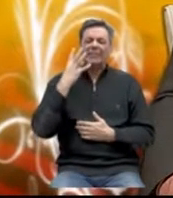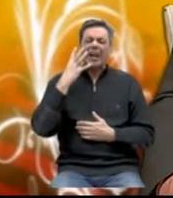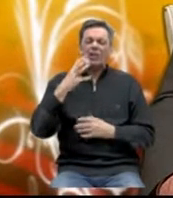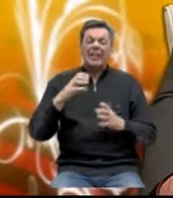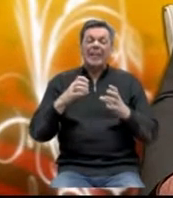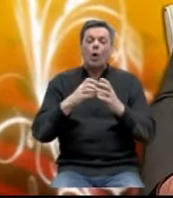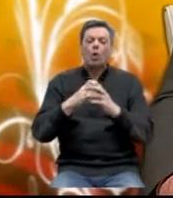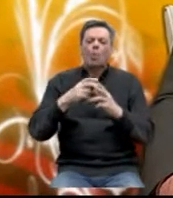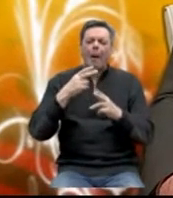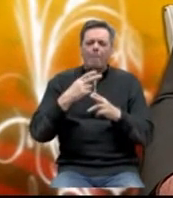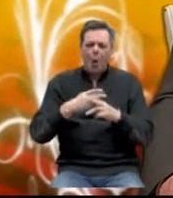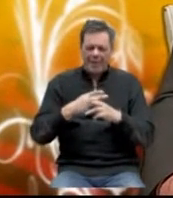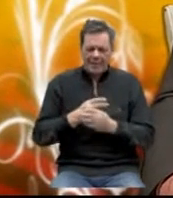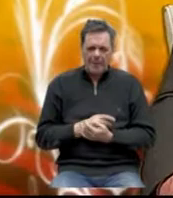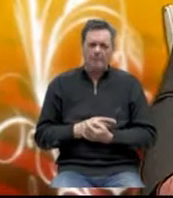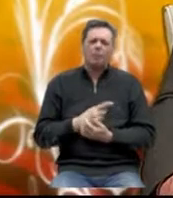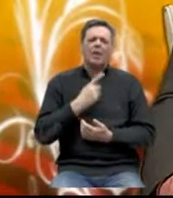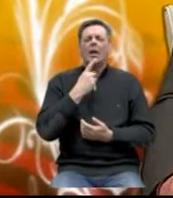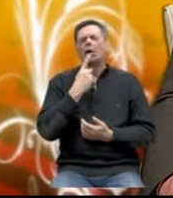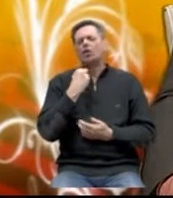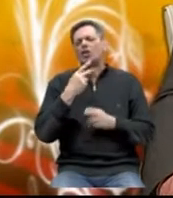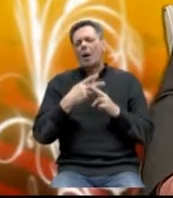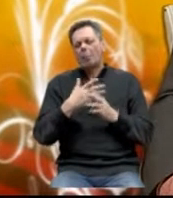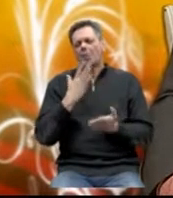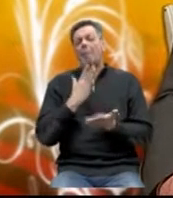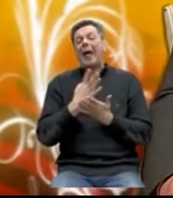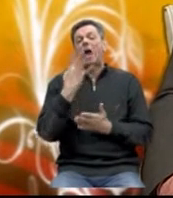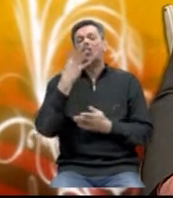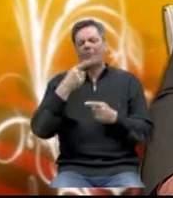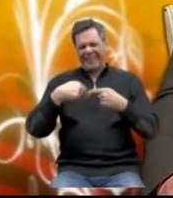grupe bolesti je bio, ovaj dijabetes je bila četvrta. Da. I